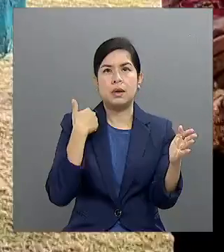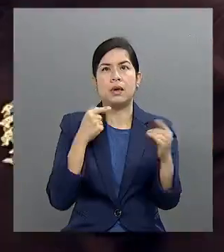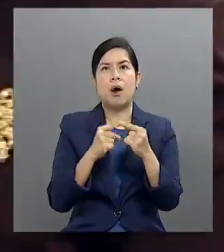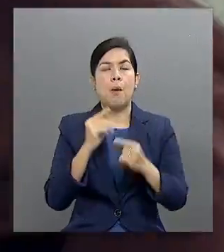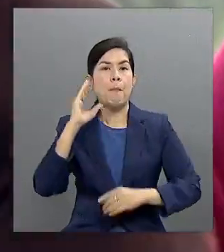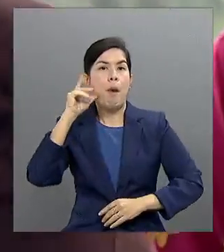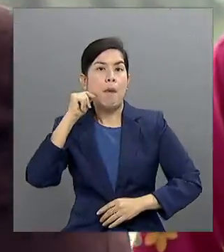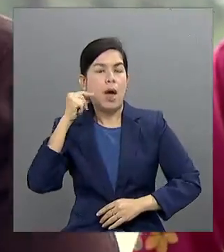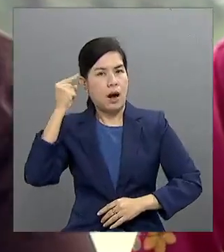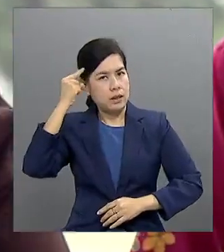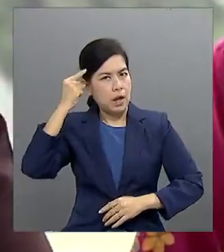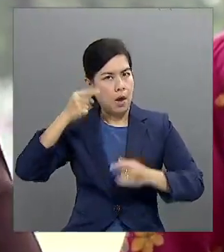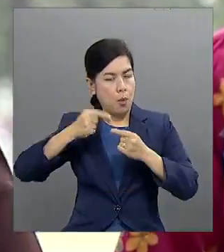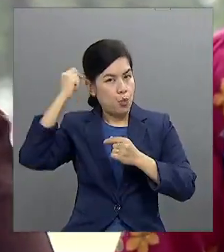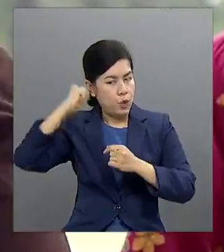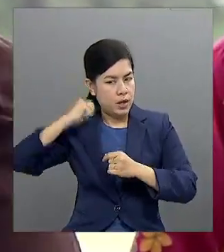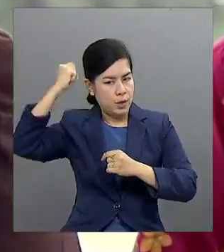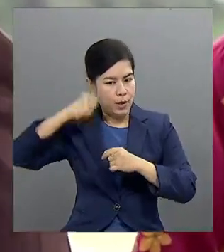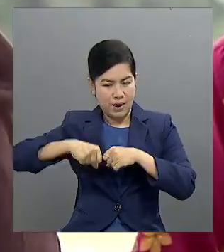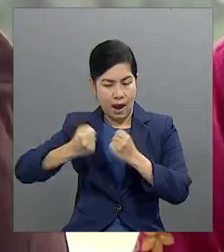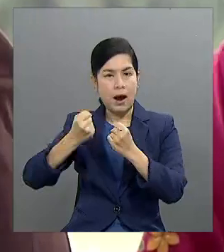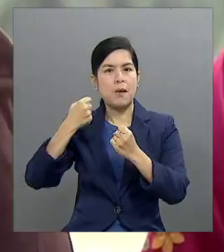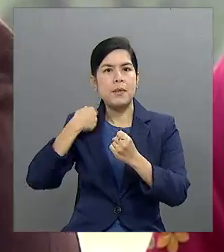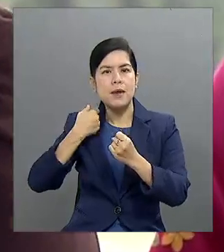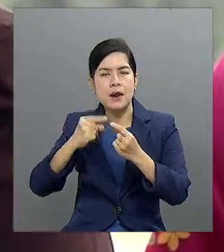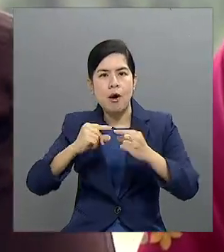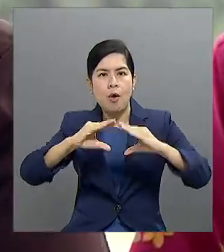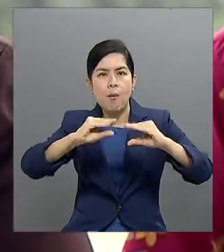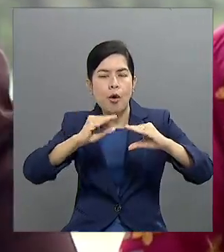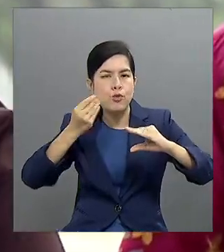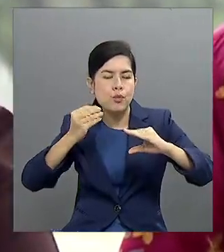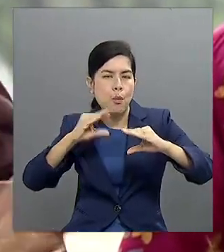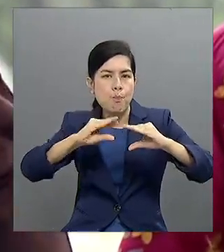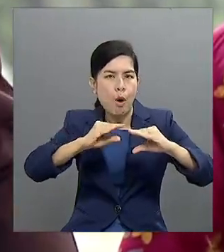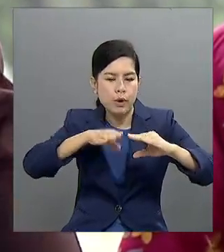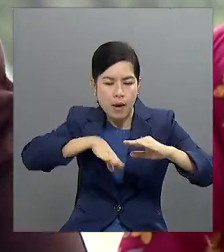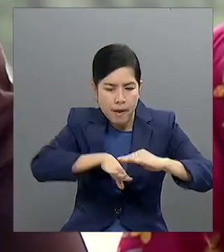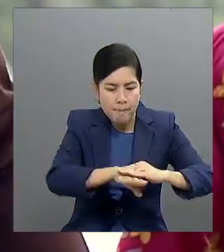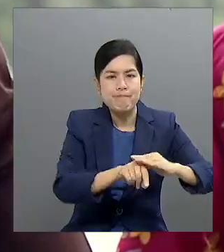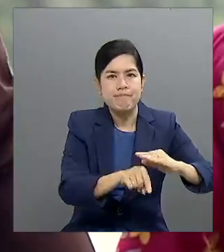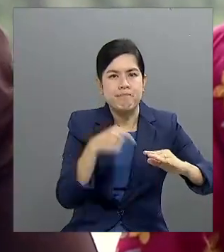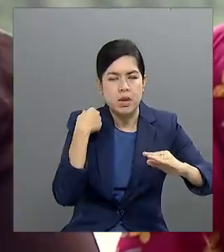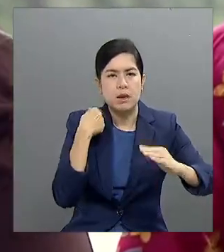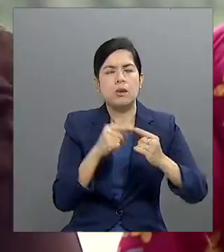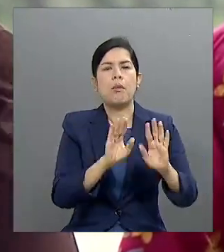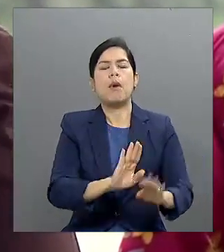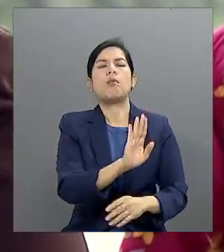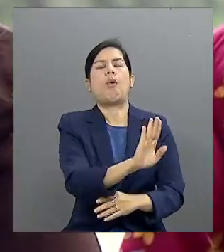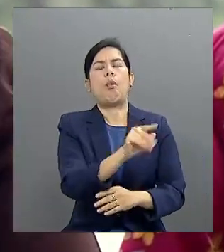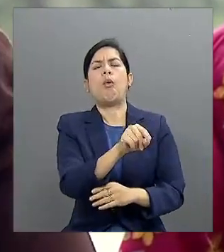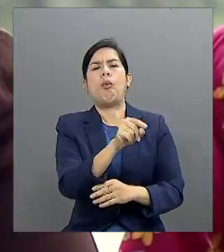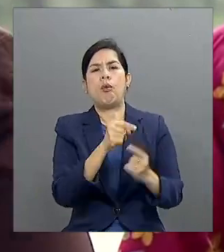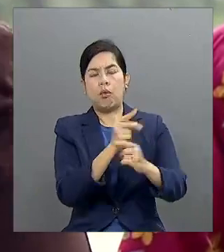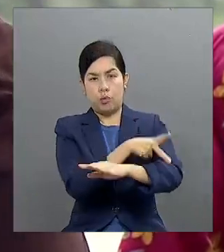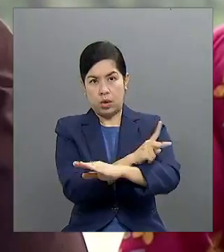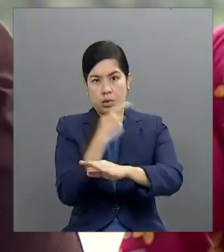ใต้หมอนนะครับแล้วก็พรมด้วยน้ำทับทิมอันนี้คือประเพณีโบราณของคนภูเก็ตเราเห็นไหมครับว่าคนภูเก็ตเนี่ยเราก็จะมีความเชื่อว่าห